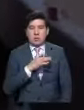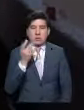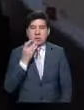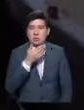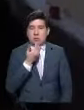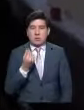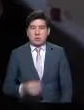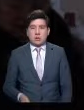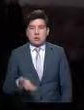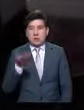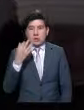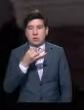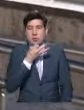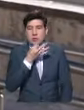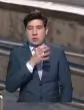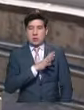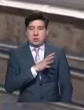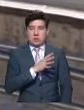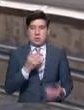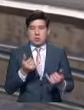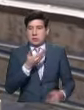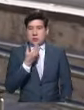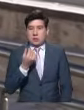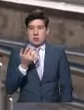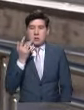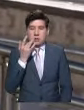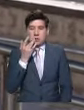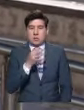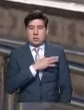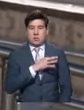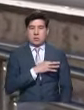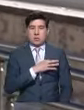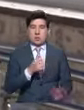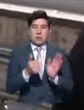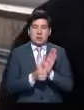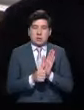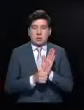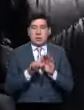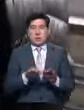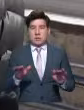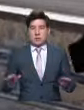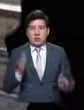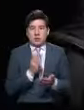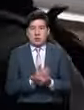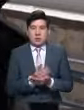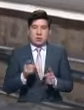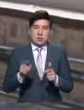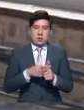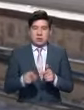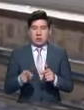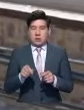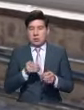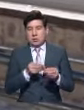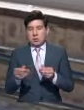Бұрын пайдаланғам, қазір пайдаланбаймын. Жиі пайдаланамыз, иә. Өзім алтала шағым бар. Біреу ауырса, екіншісіне жұқпасын деген сияқты